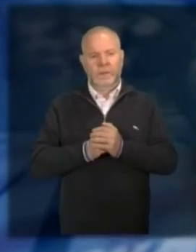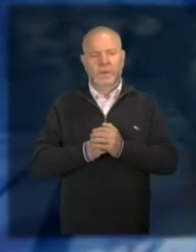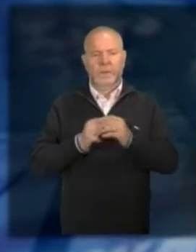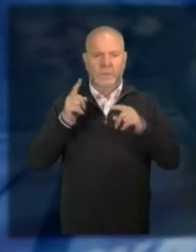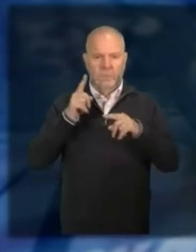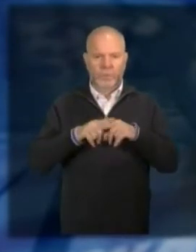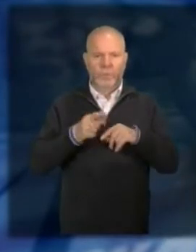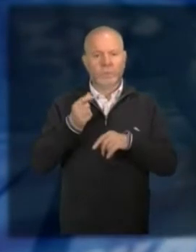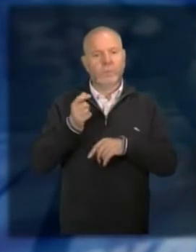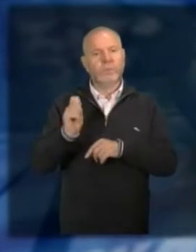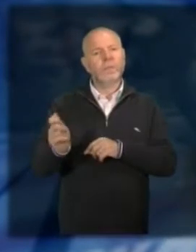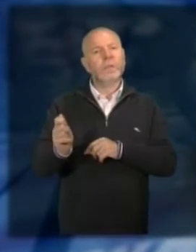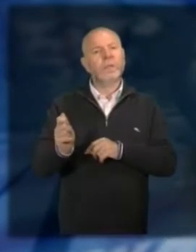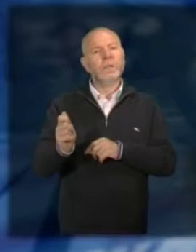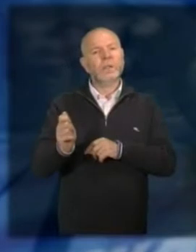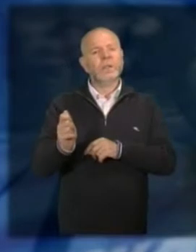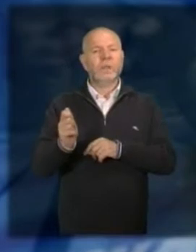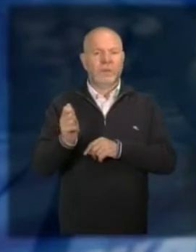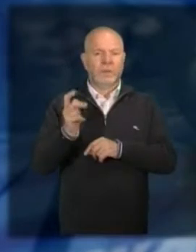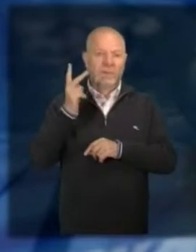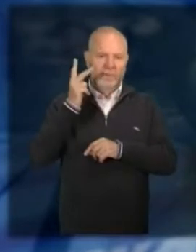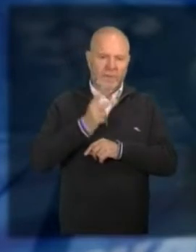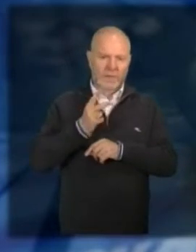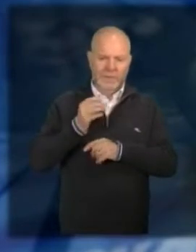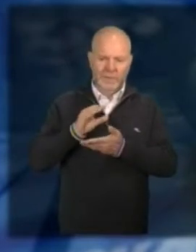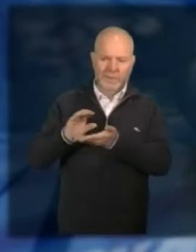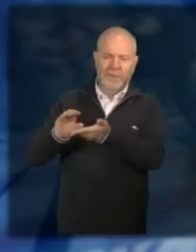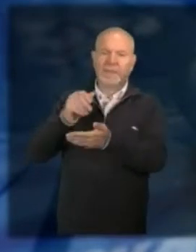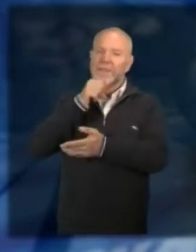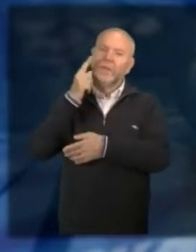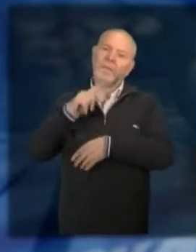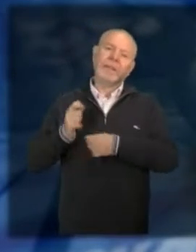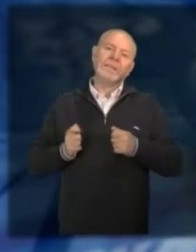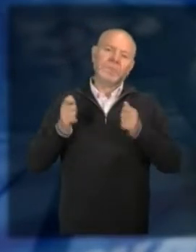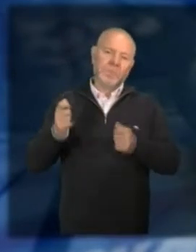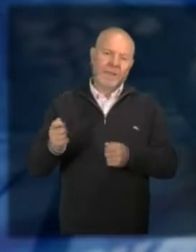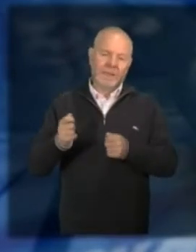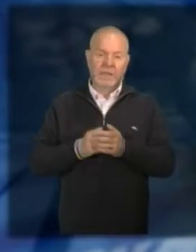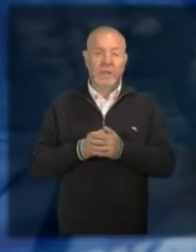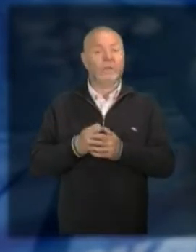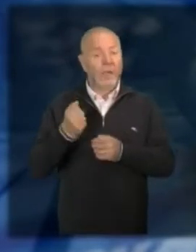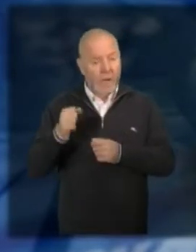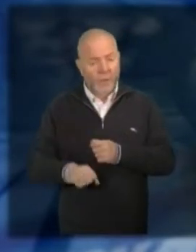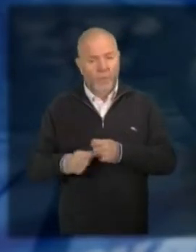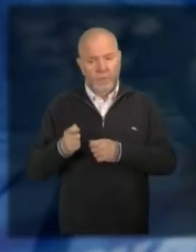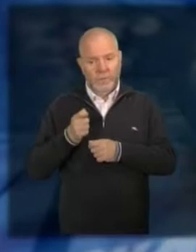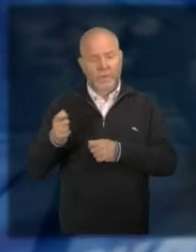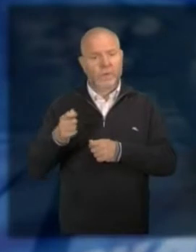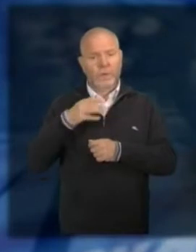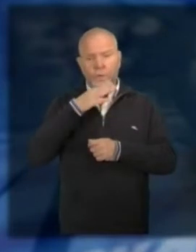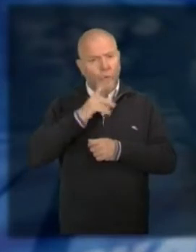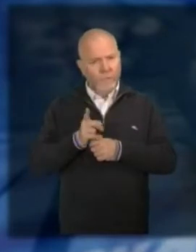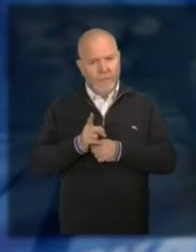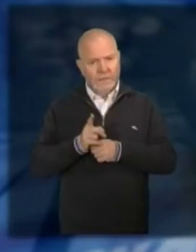pocket money, che consiste in un contributo in denaro destinato alle piccole spese personali, ulteriori rispetto ai beni e ai